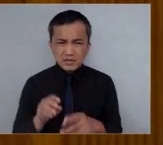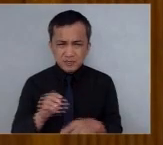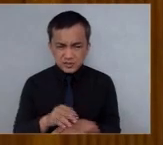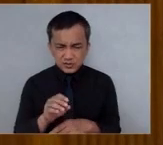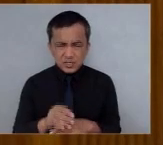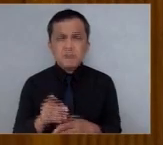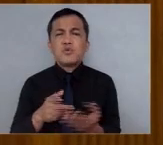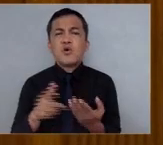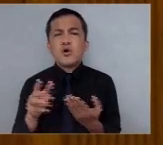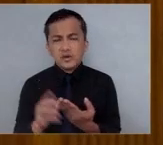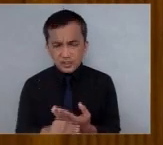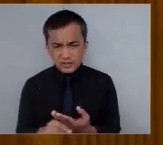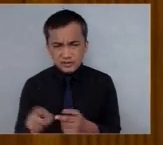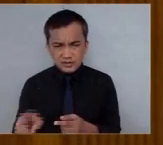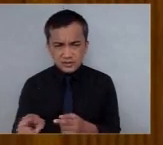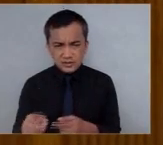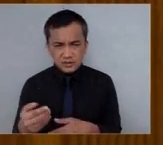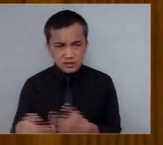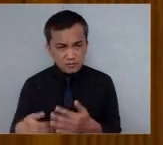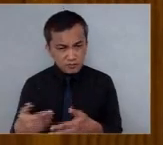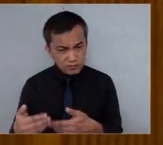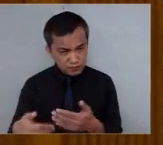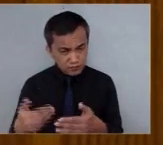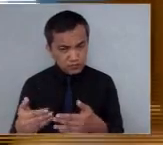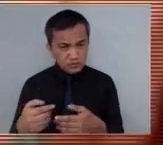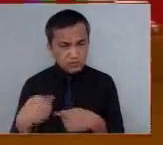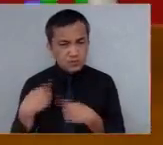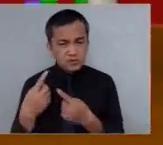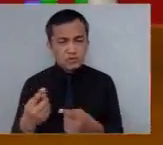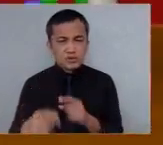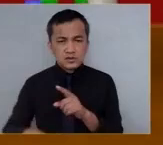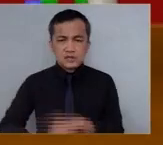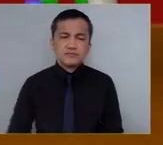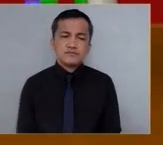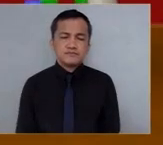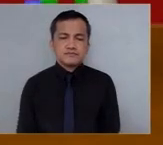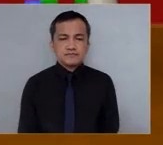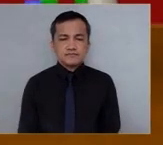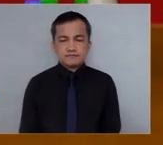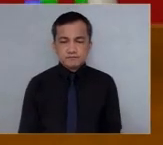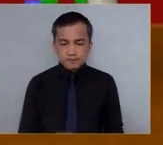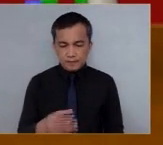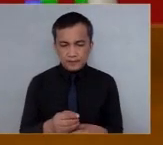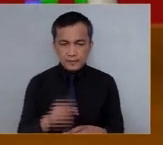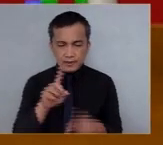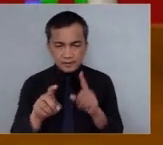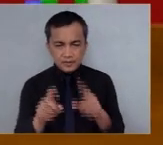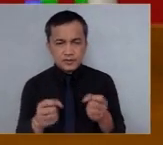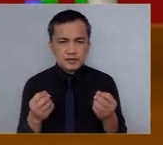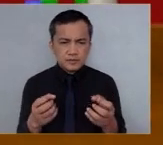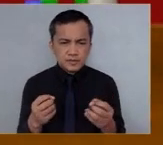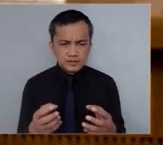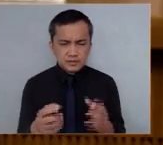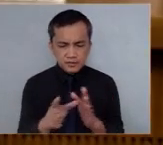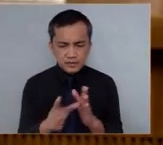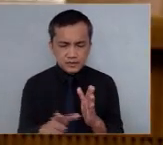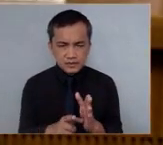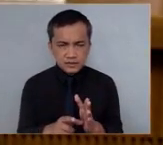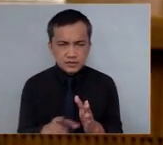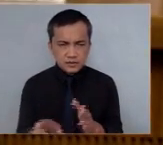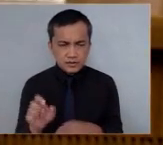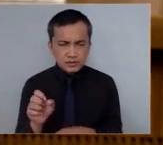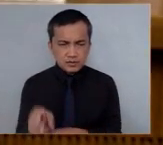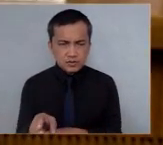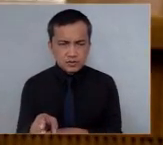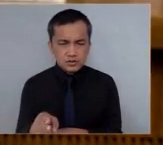Program, which have been running for a long time. Bukod dito, naungkat din ang napakaraming mga batas na mandatong ipatupad